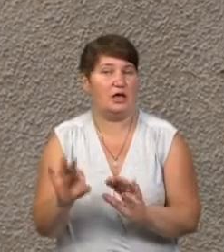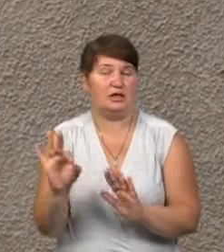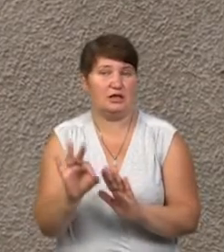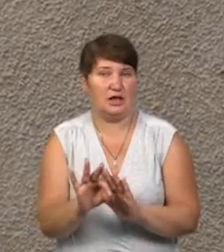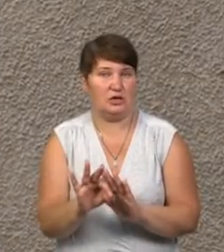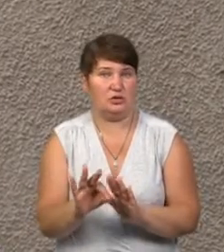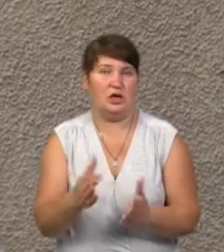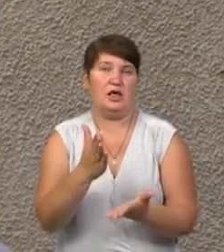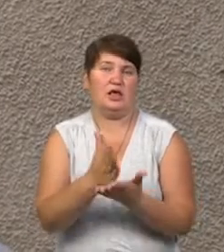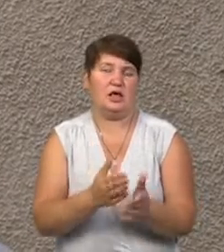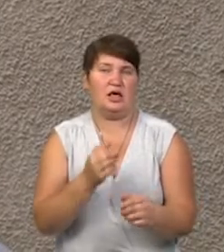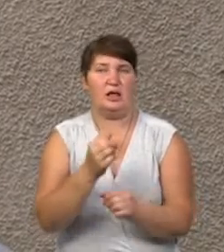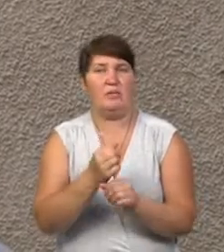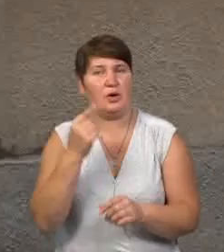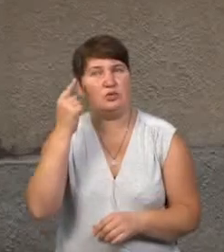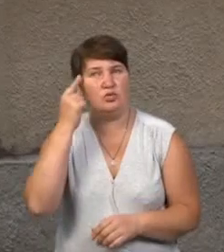якісь напрацювання, що